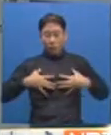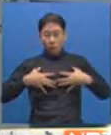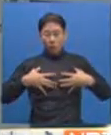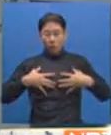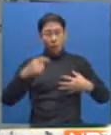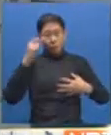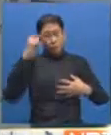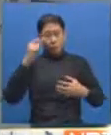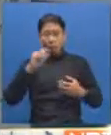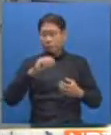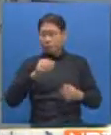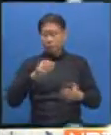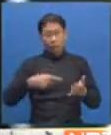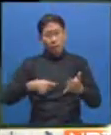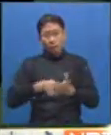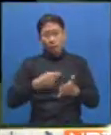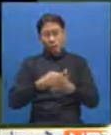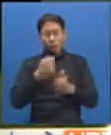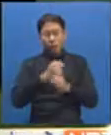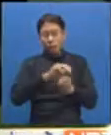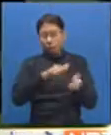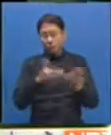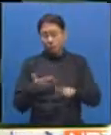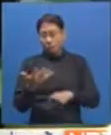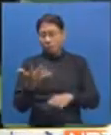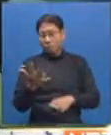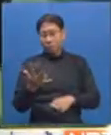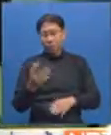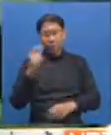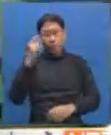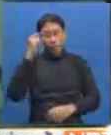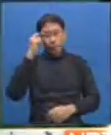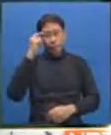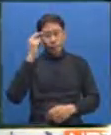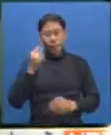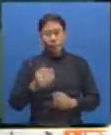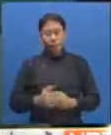จึงไม่น่าเป็นสาเหตุที่ทำให้เสียชีวิตค่ะ